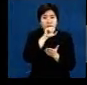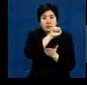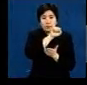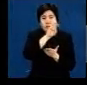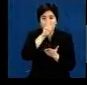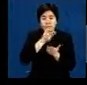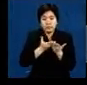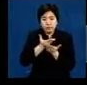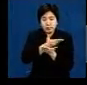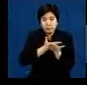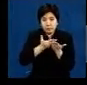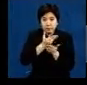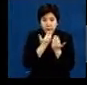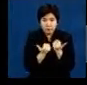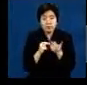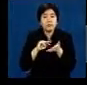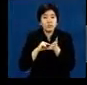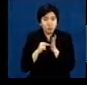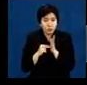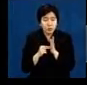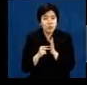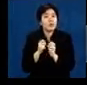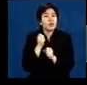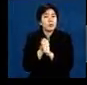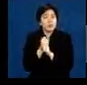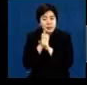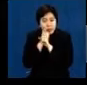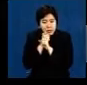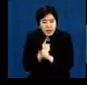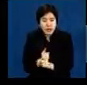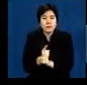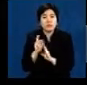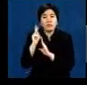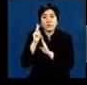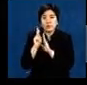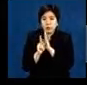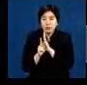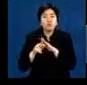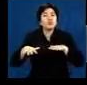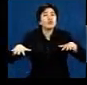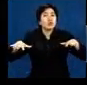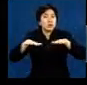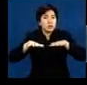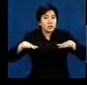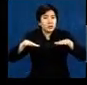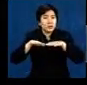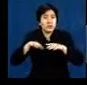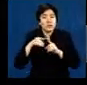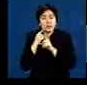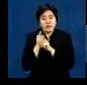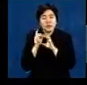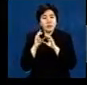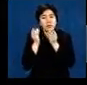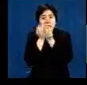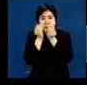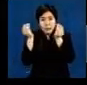าซึ่งถือว่าเป็นการดำเนินการตามหลักเกณฑ์และกลไกปกติ ของบทบัญญัติของรัฐธรรม